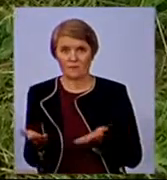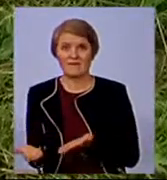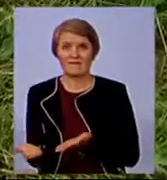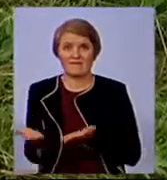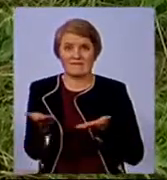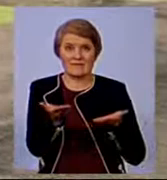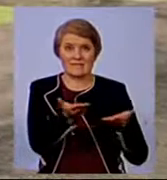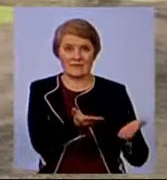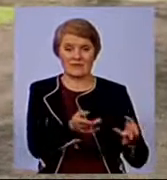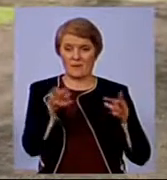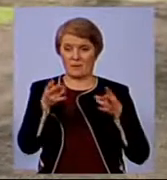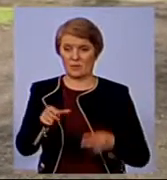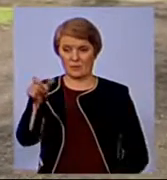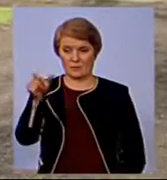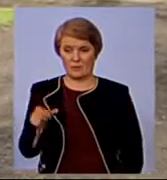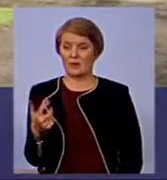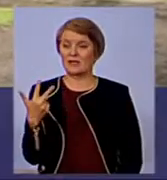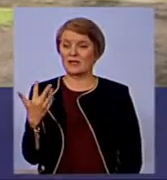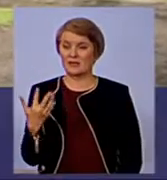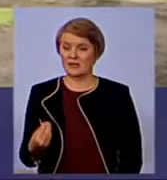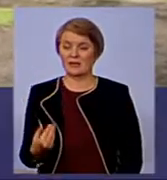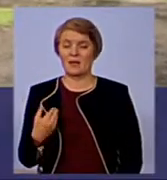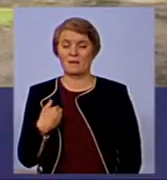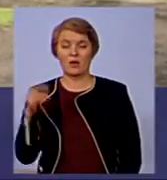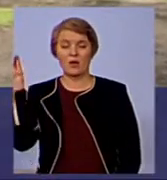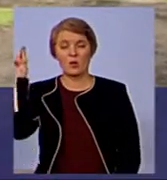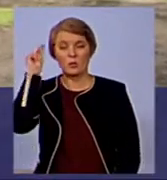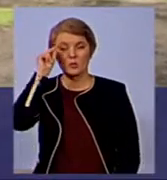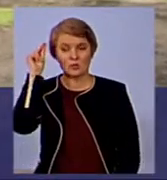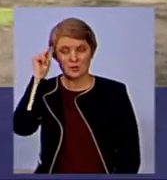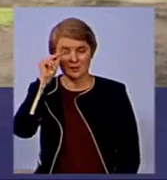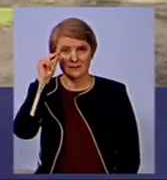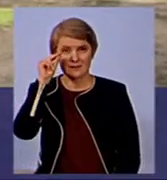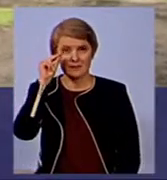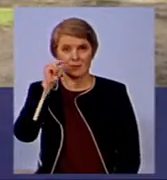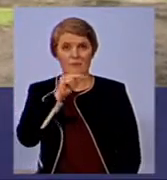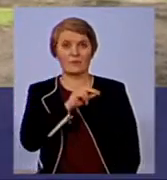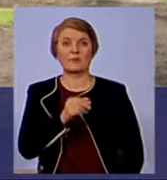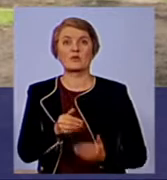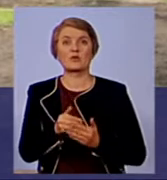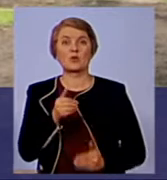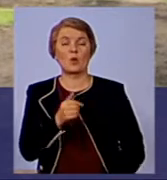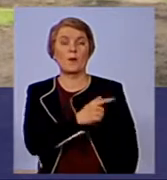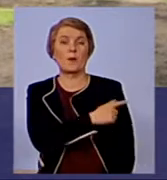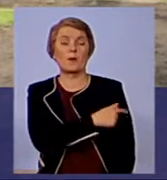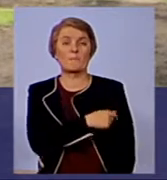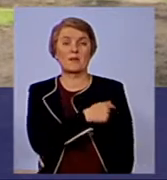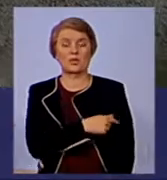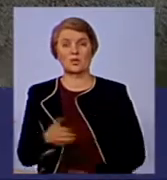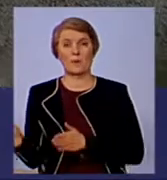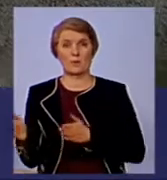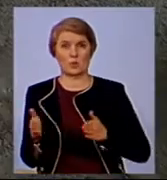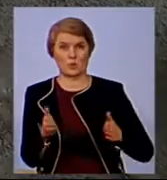потерпілого. Три дні ми вчились домедичної підготовки, тобто рятування людей,